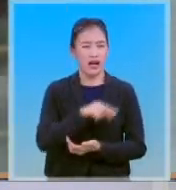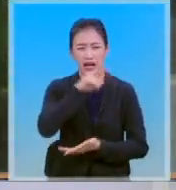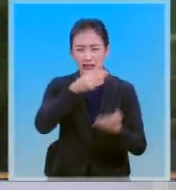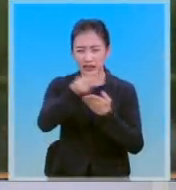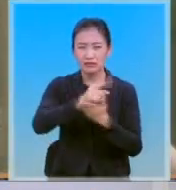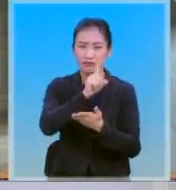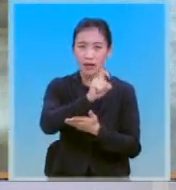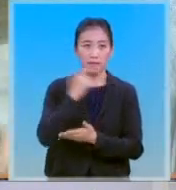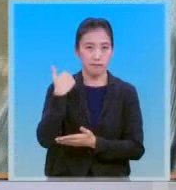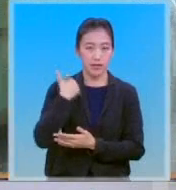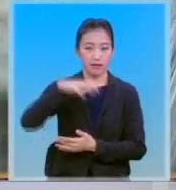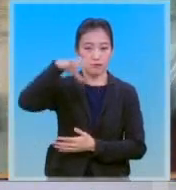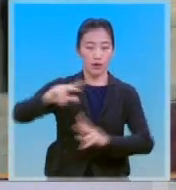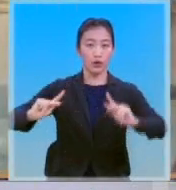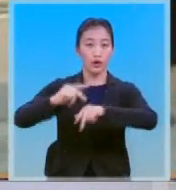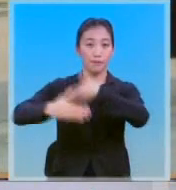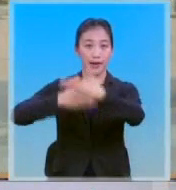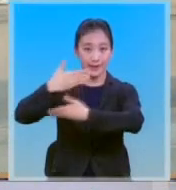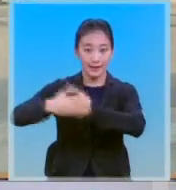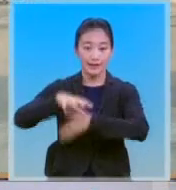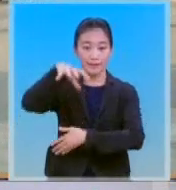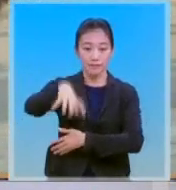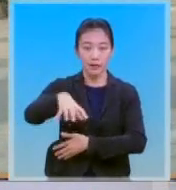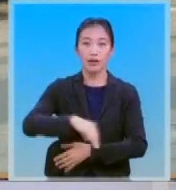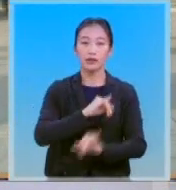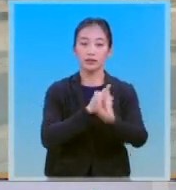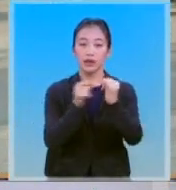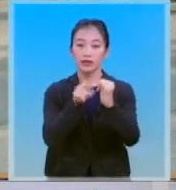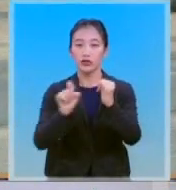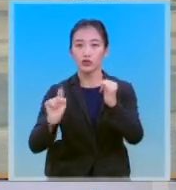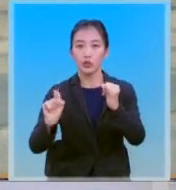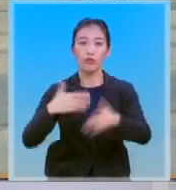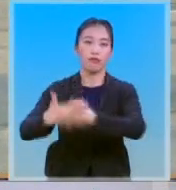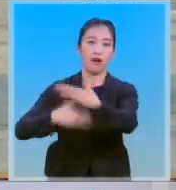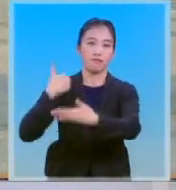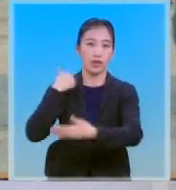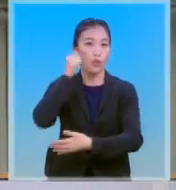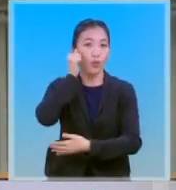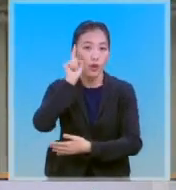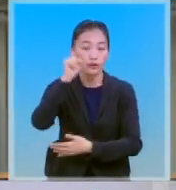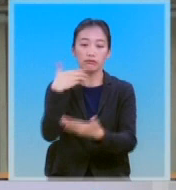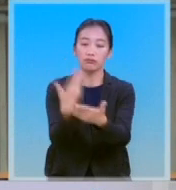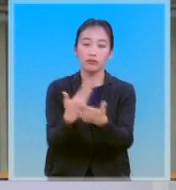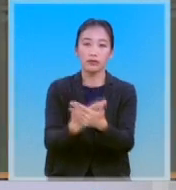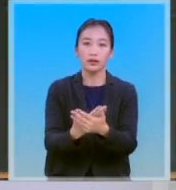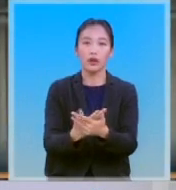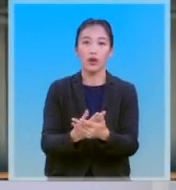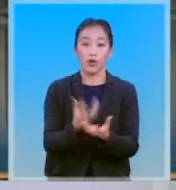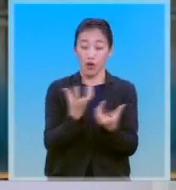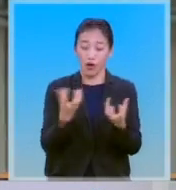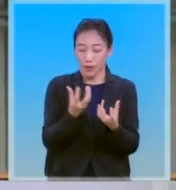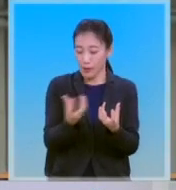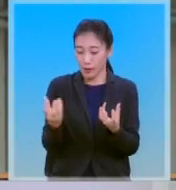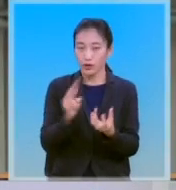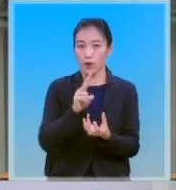ายหน้ากากอนามัยทุกวันจันทร์ถึงวันศุกร์เลยนะคะวันนึงเนี่ย 25,000 ชิ้นและราคาเนี่ยเป็นธรรมแน่นอนนะคะหากว่าผู้